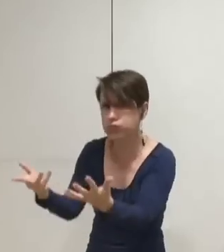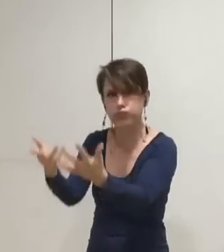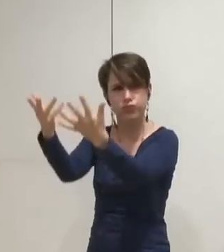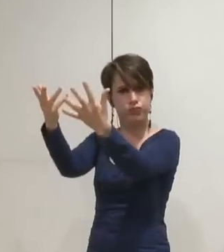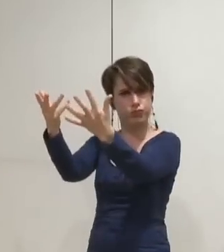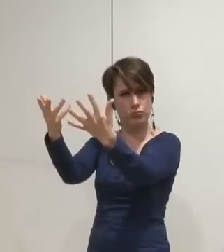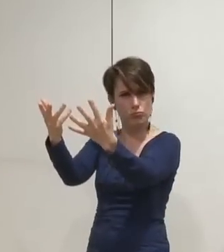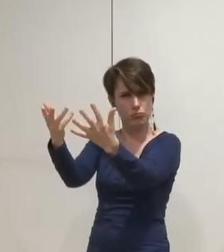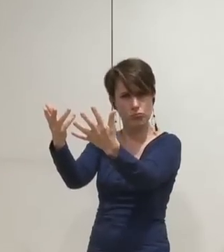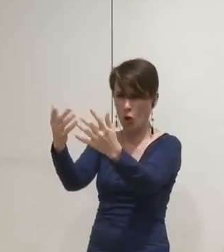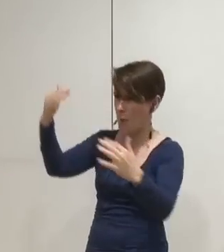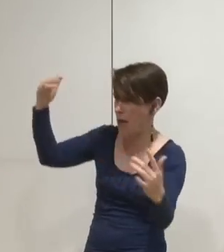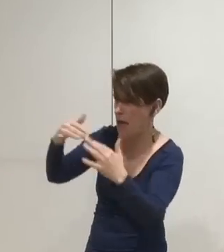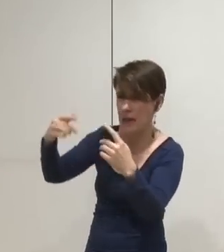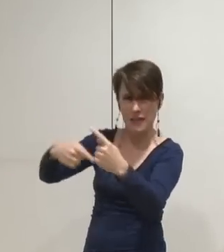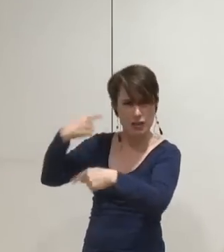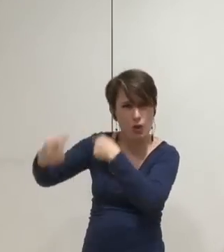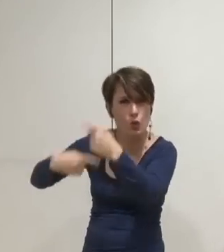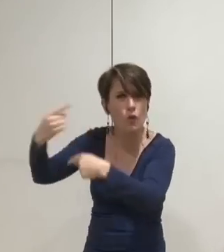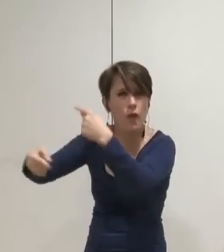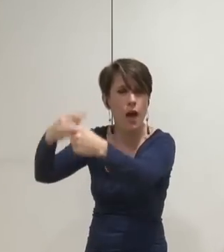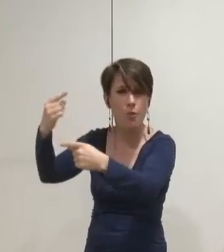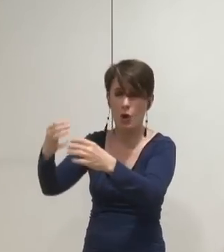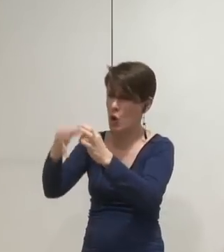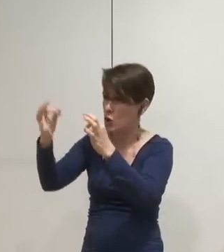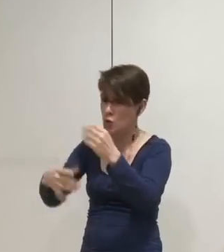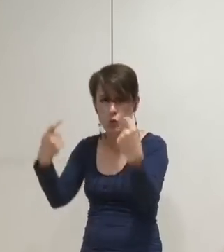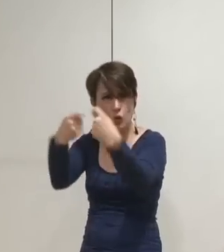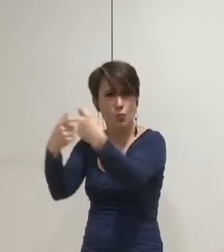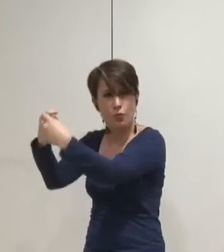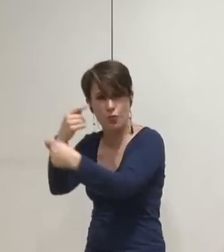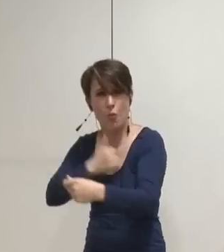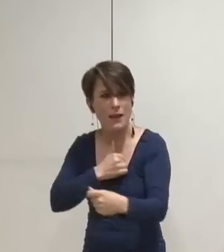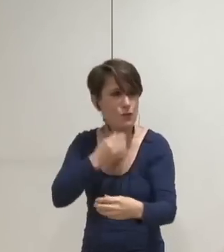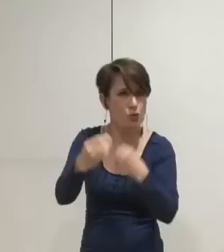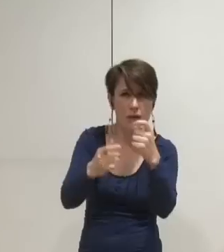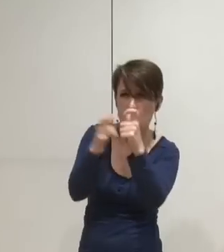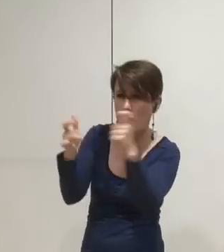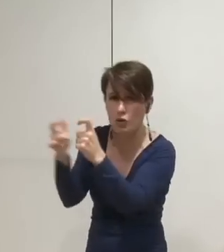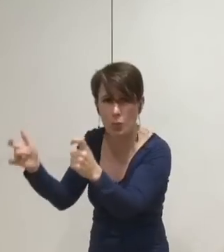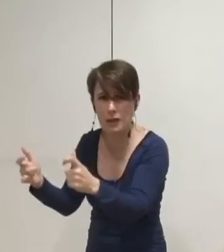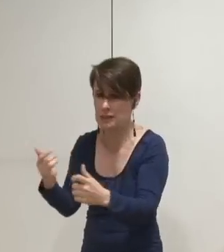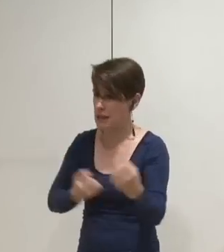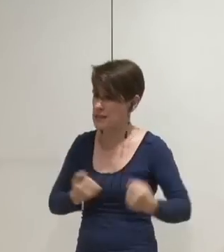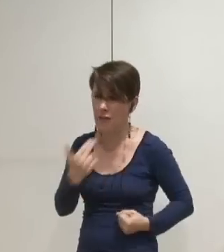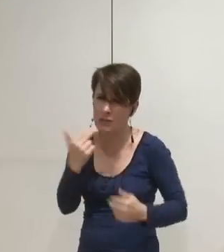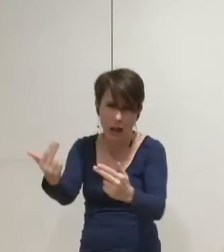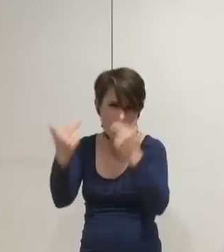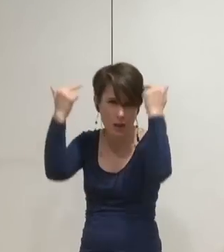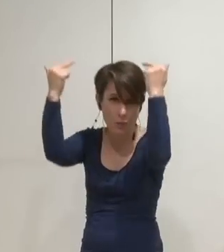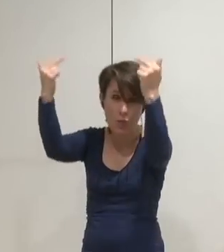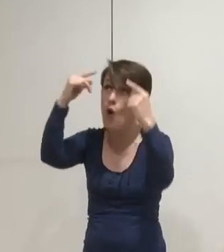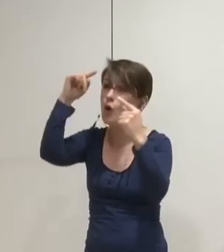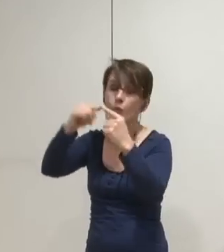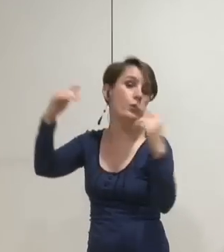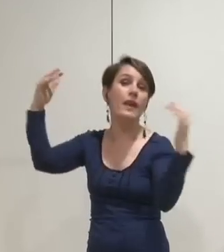soit en pointe énergie renouvelable solutions aux entreprises aux collectivités au particulier qualité de service un outil au service de la transition